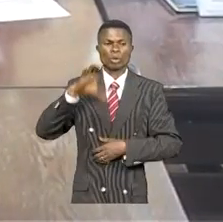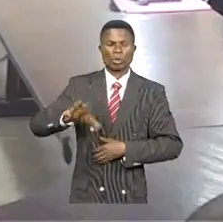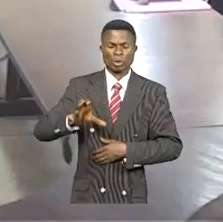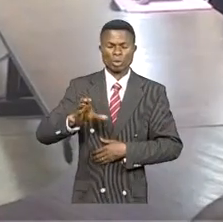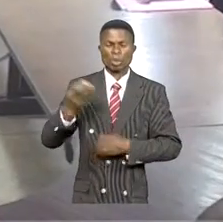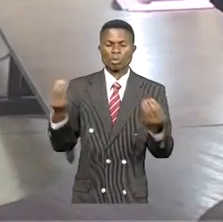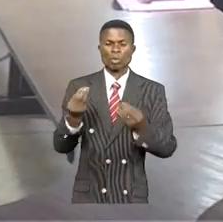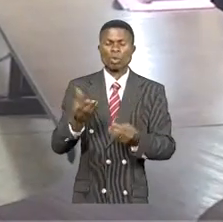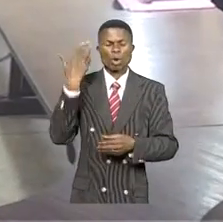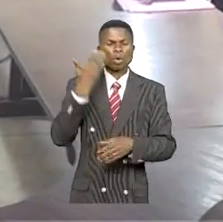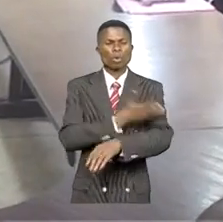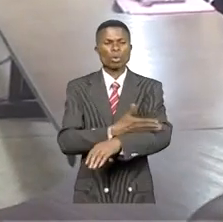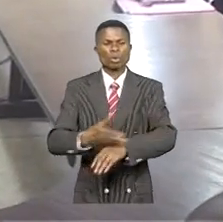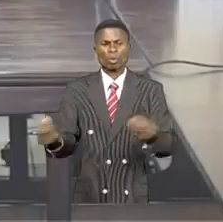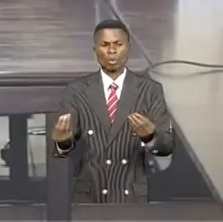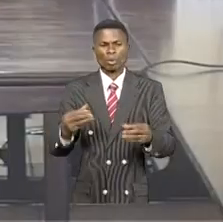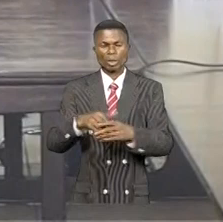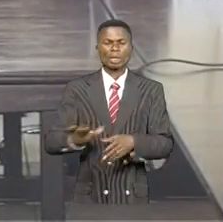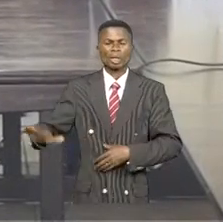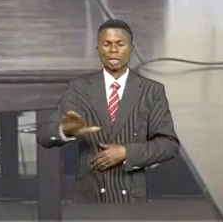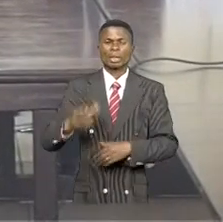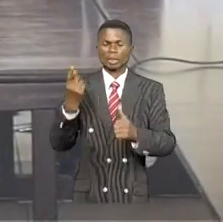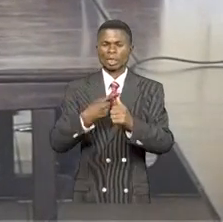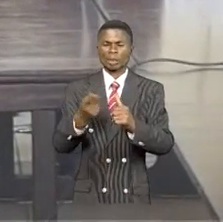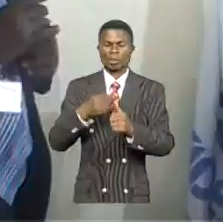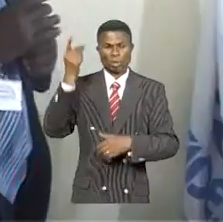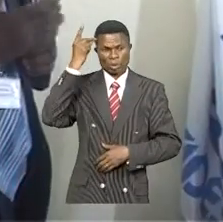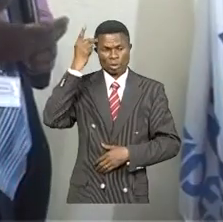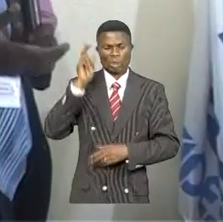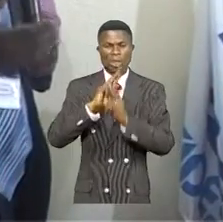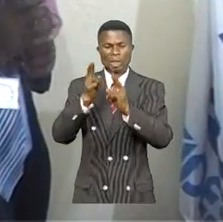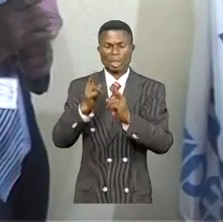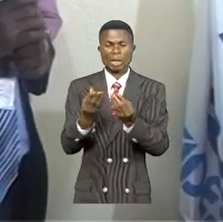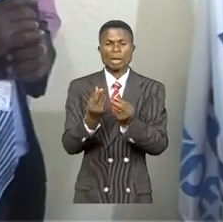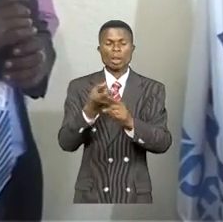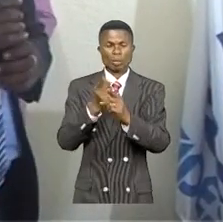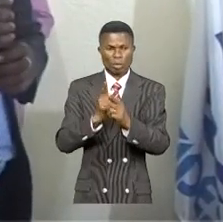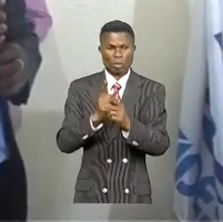en eau dans le pays et particulièrement à Kinshasa. La réponse trouve tout son sens